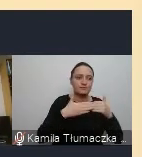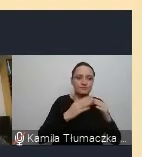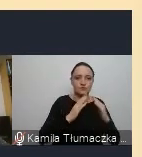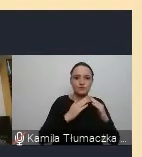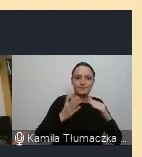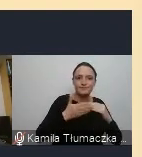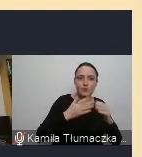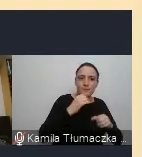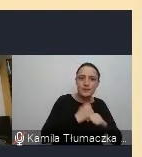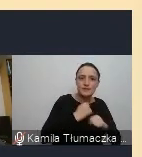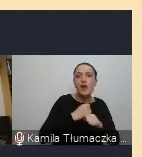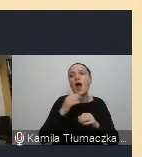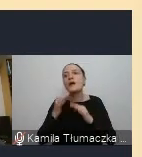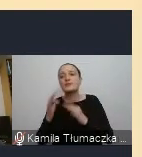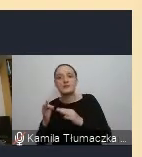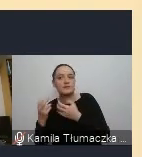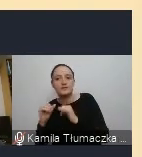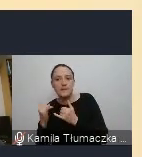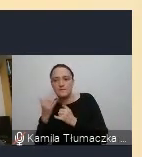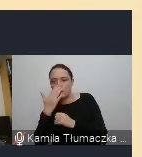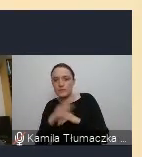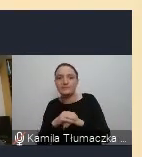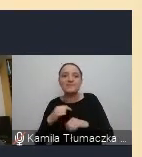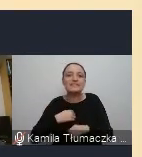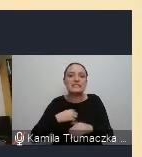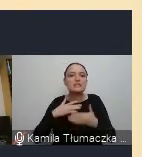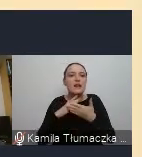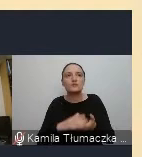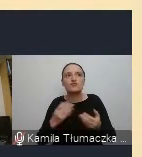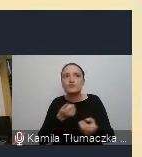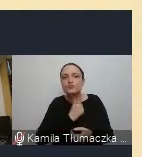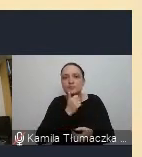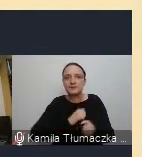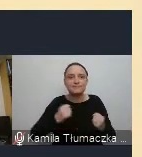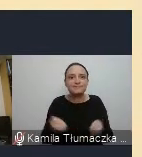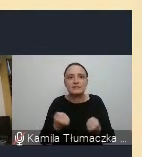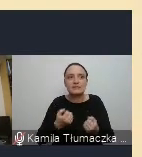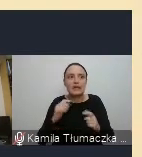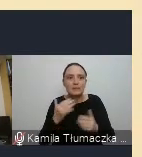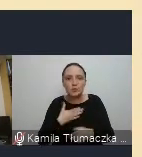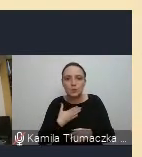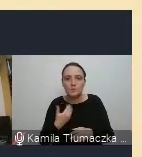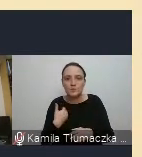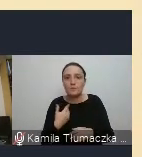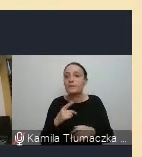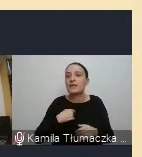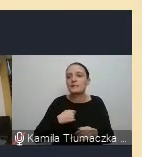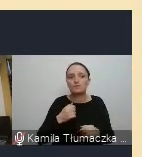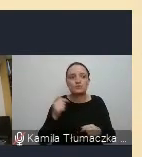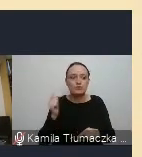teraz. Jak próbowałam sobie radzić? No, doszłam do wniosku, że muszę bardzo szybko, koniecznie nauczyć